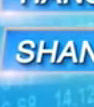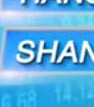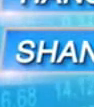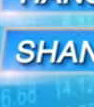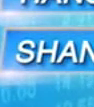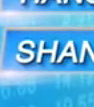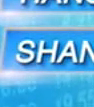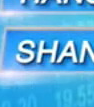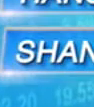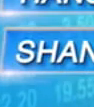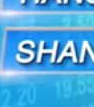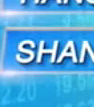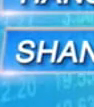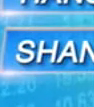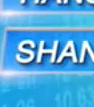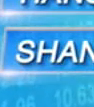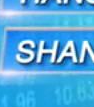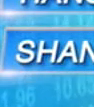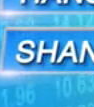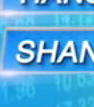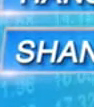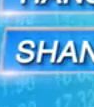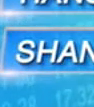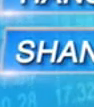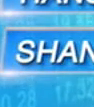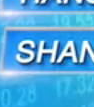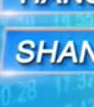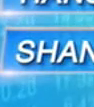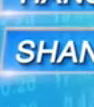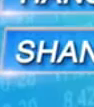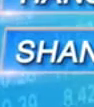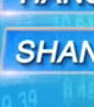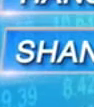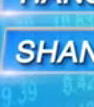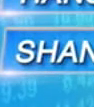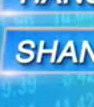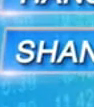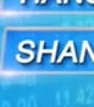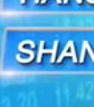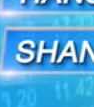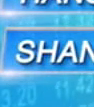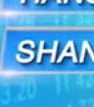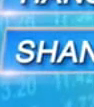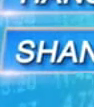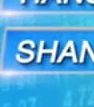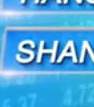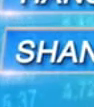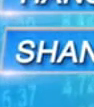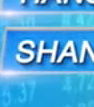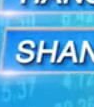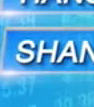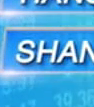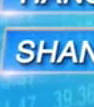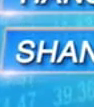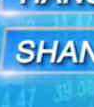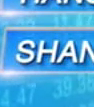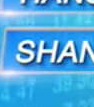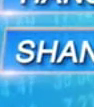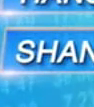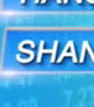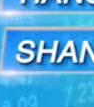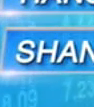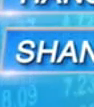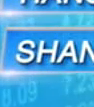ตลาดอื่นๆขึ้นมาได้หลังจากเชื่อว่ารัฐบาลจีนจะออกมาตรการกระตุ้นเศรษฐกิจเพิ่มเติมส่วนตลา